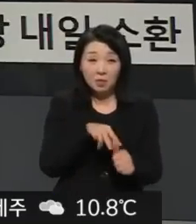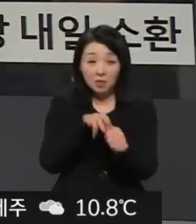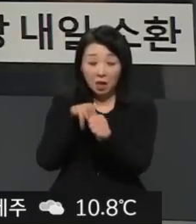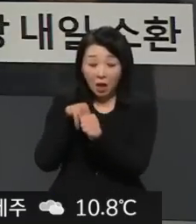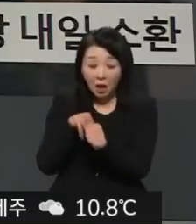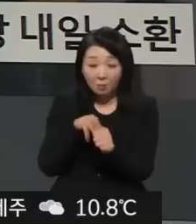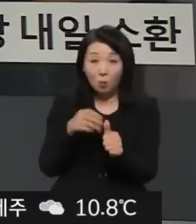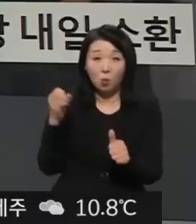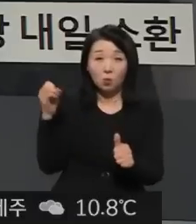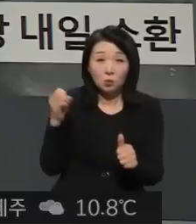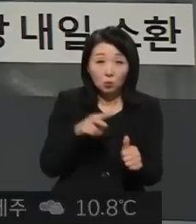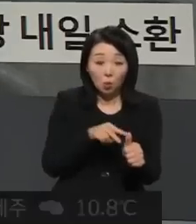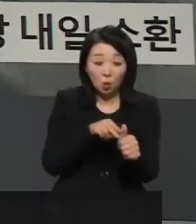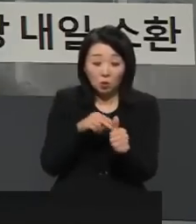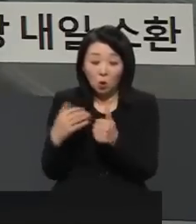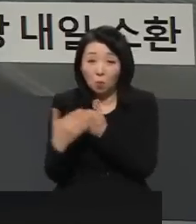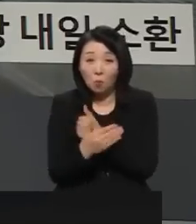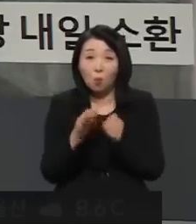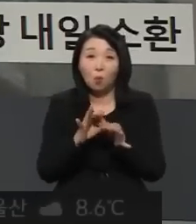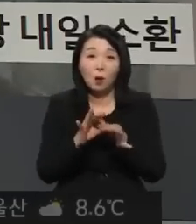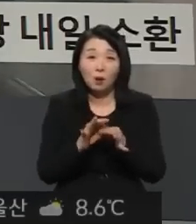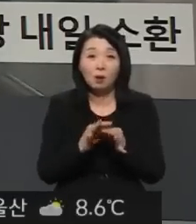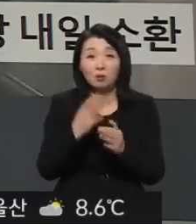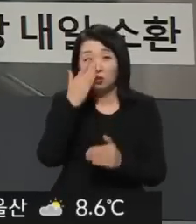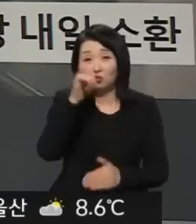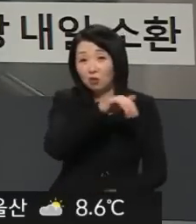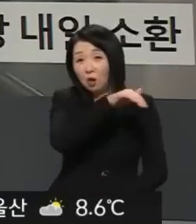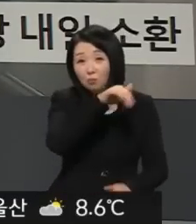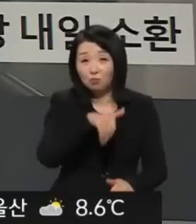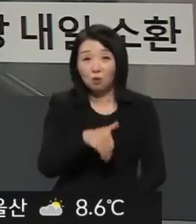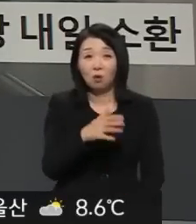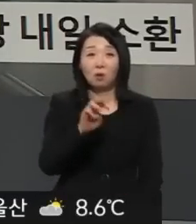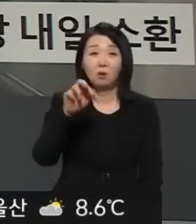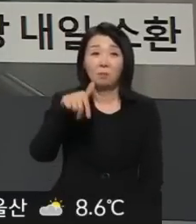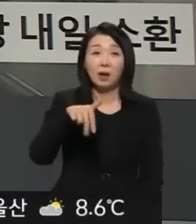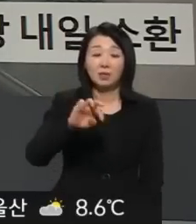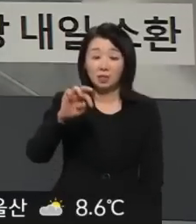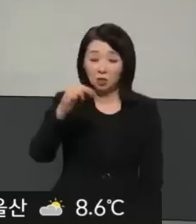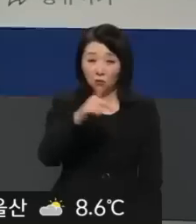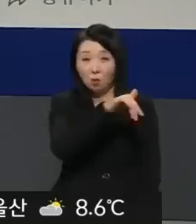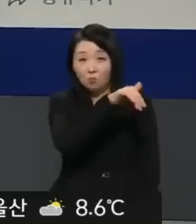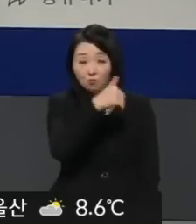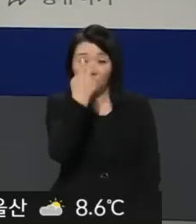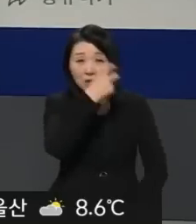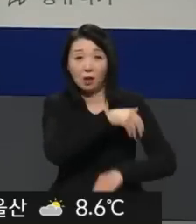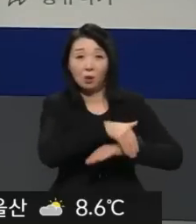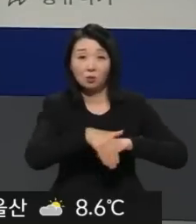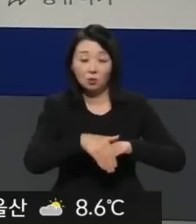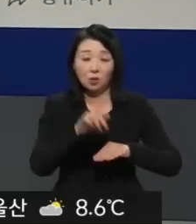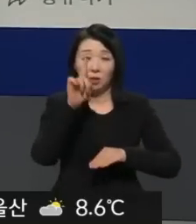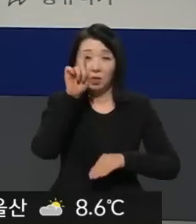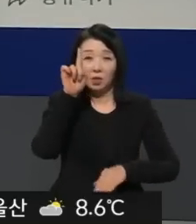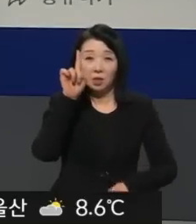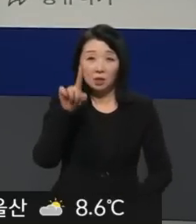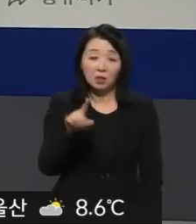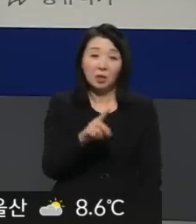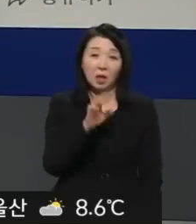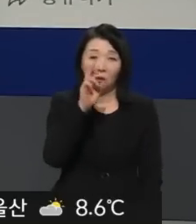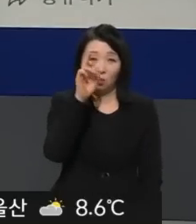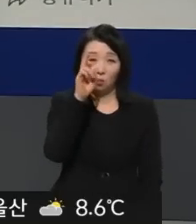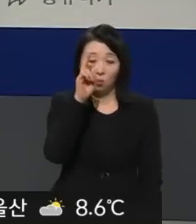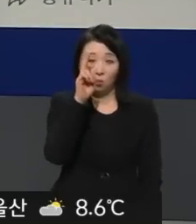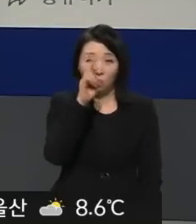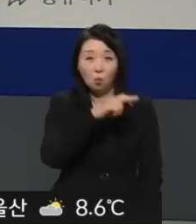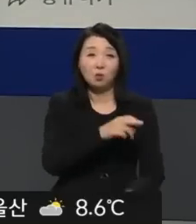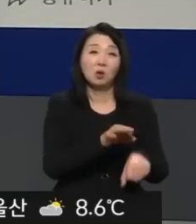첩보의 생산기관의 수장도 부릅니다. 바로 박지원 전 국정원장입니다. 박 전 원장, 내일 오전 10시 검찰에 나간다고